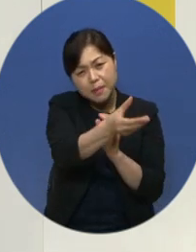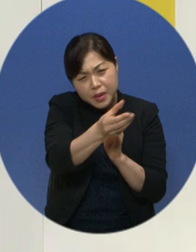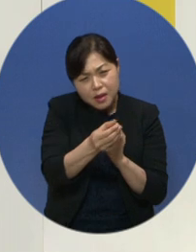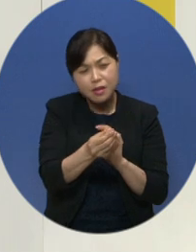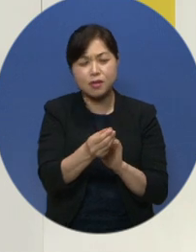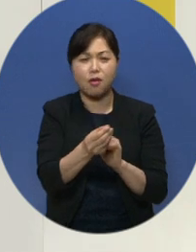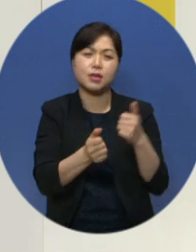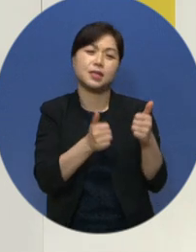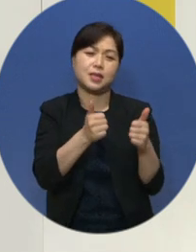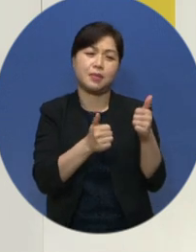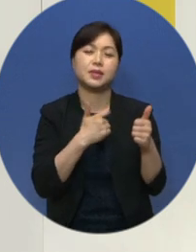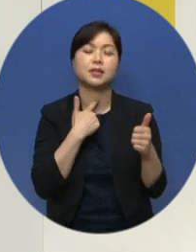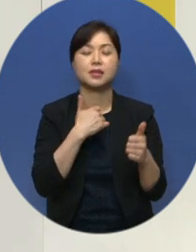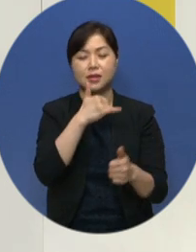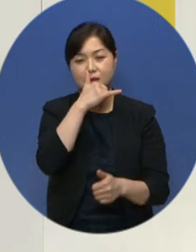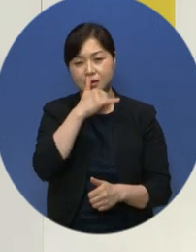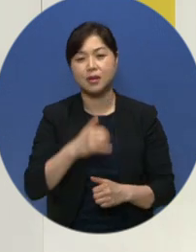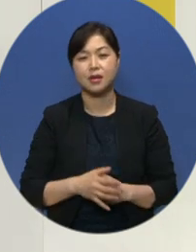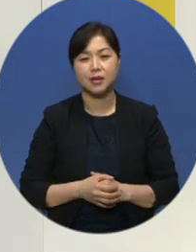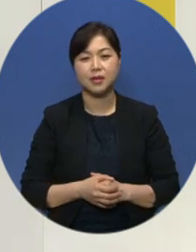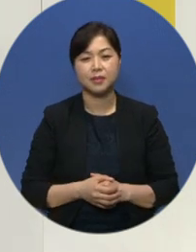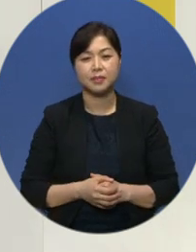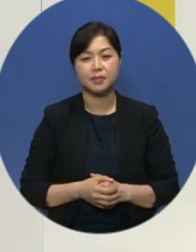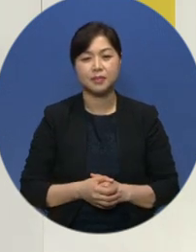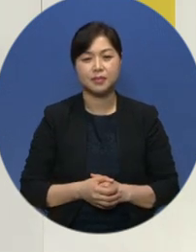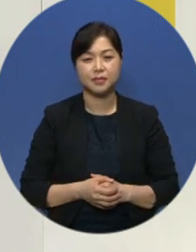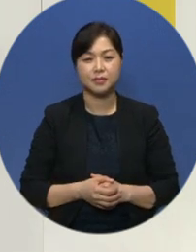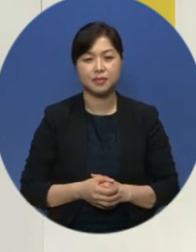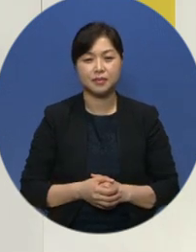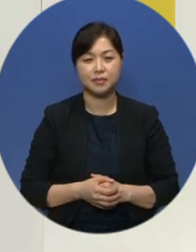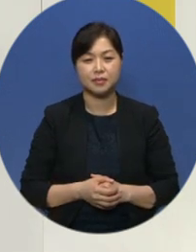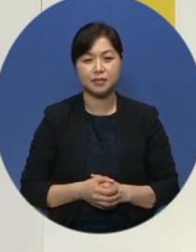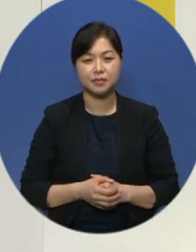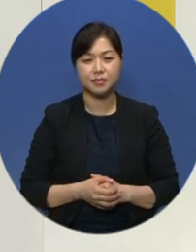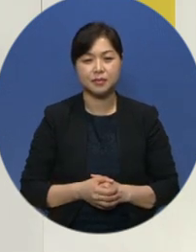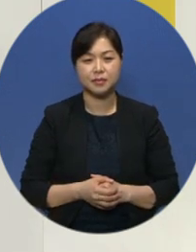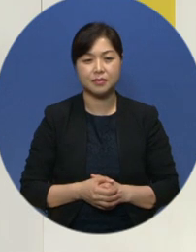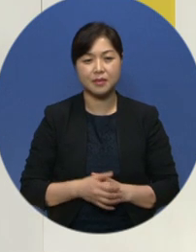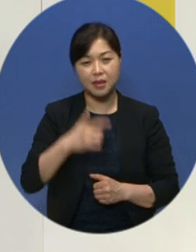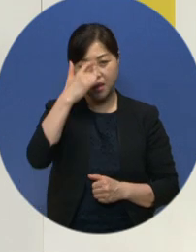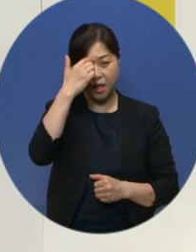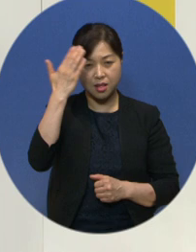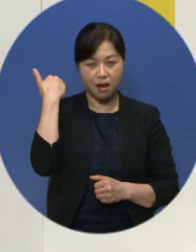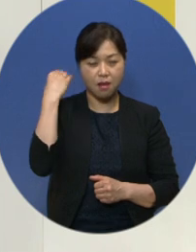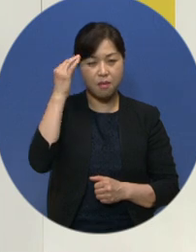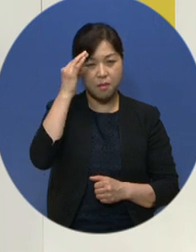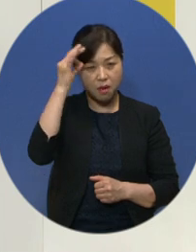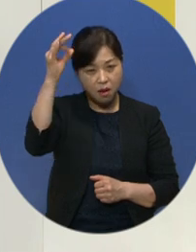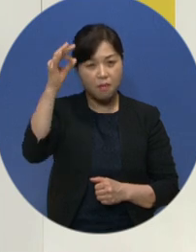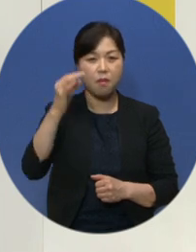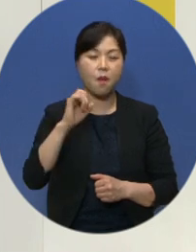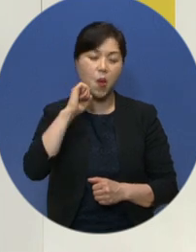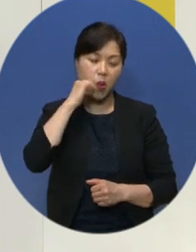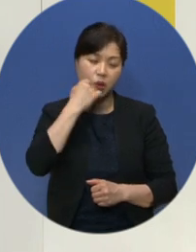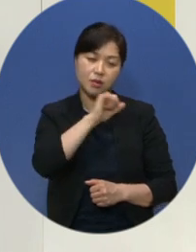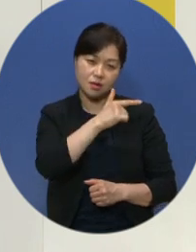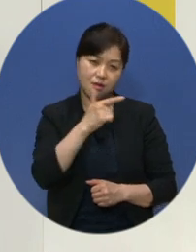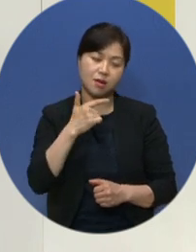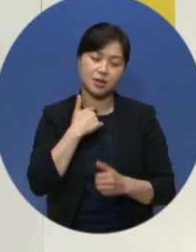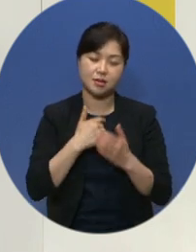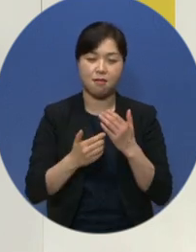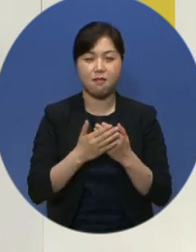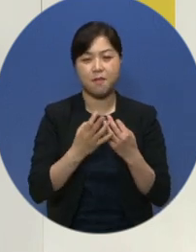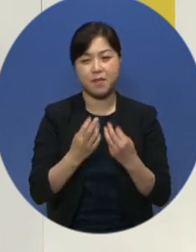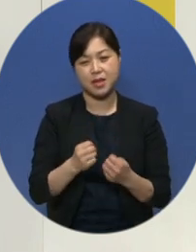하던 그런 시절도 있었고 에 그래서 에 그런 제 결국은 제 옛날을 돌아보면 그런 어려운 부분들이 많이